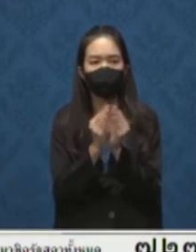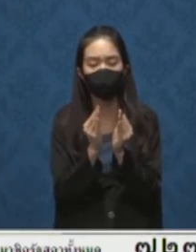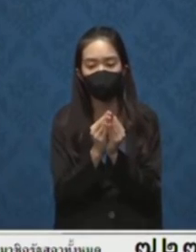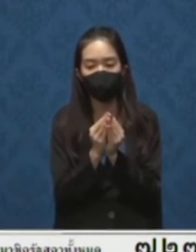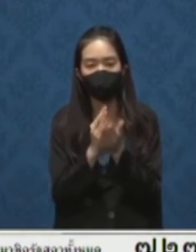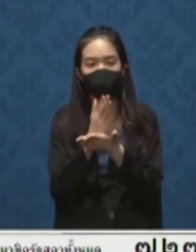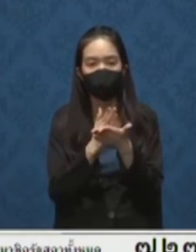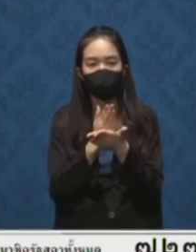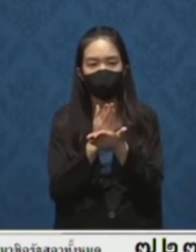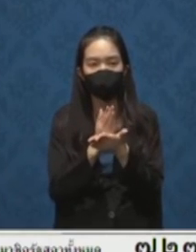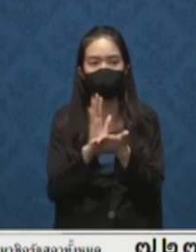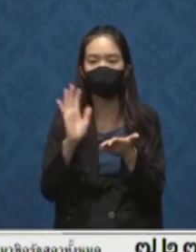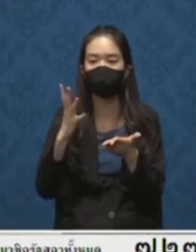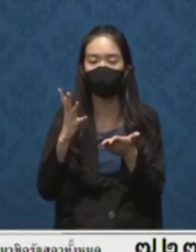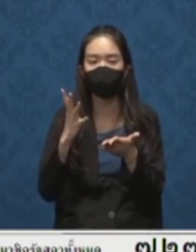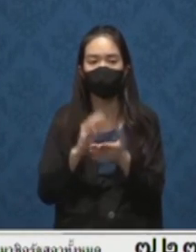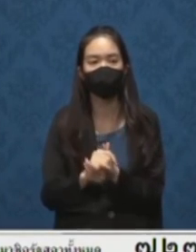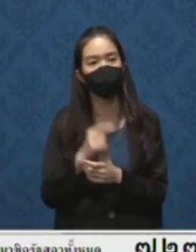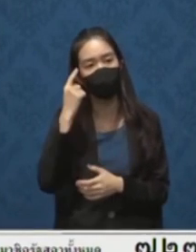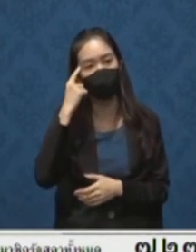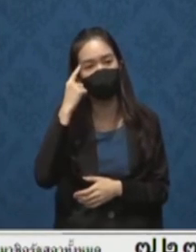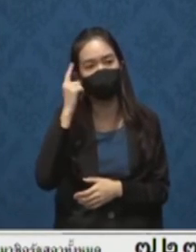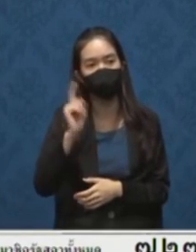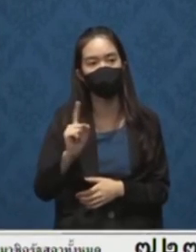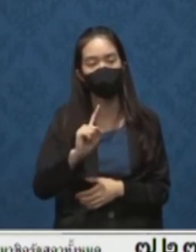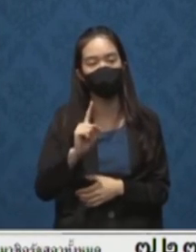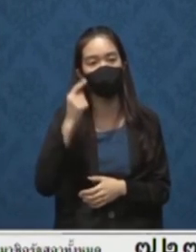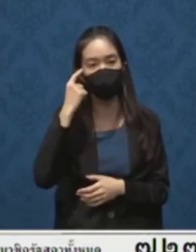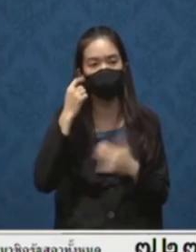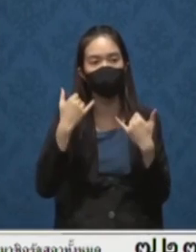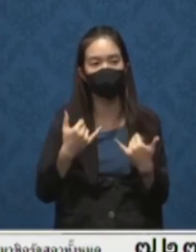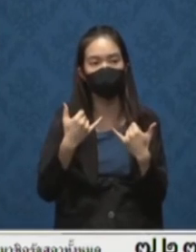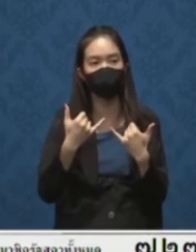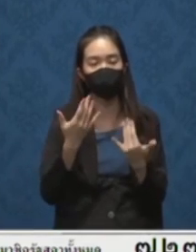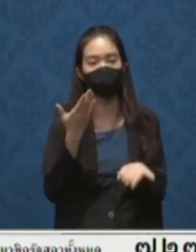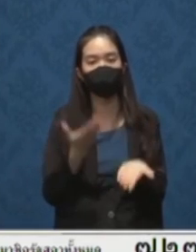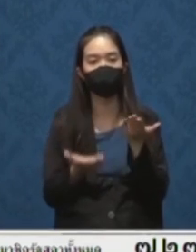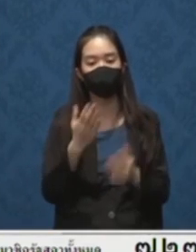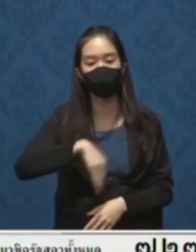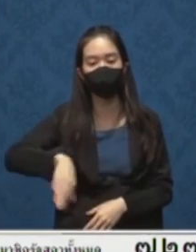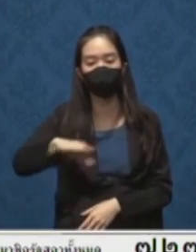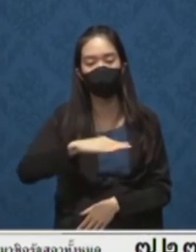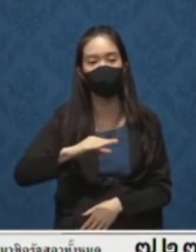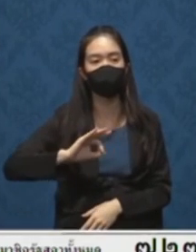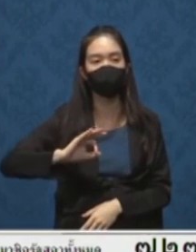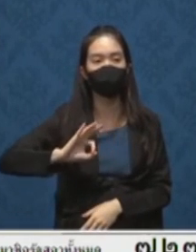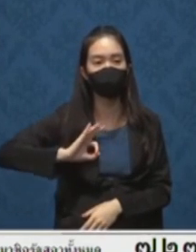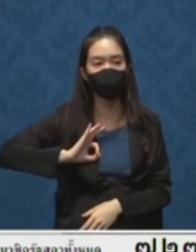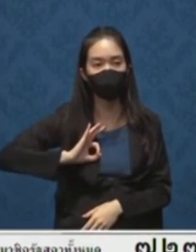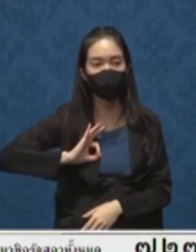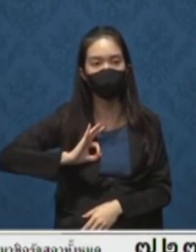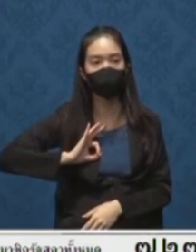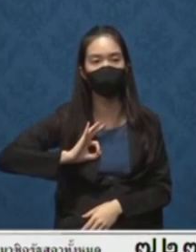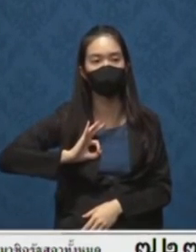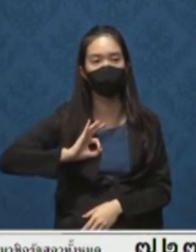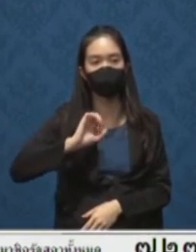หมดทมีอยู่เพาฉะนั้นประเด็นนี้ก็ขึ้นอยู่กับท่สมาชิกรัฐษภาที่เป็นสมา